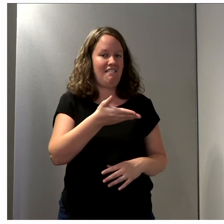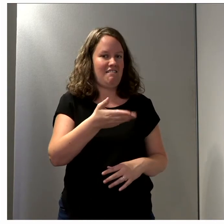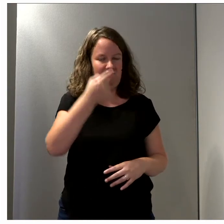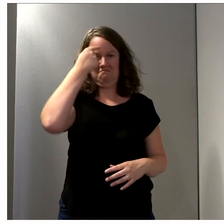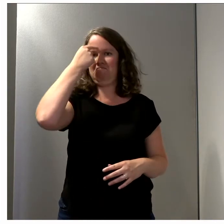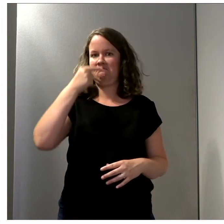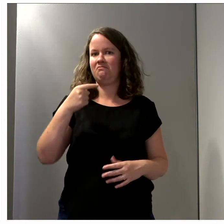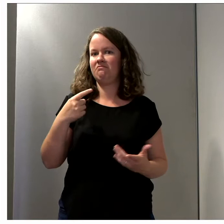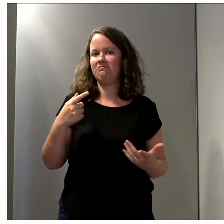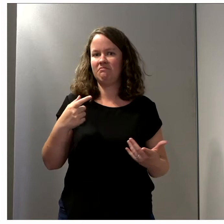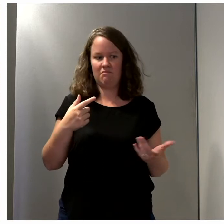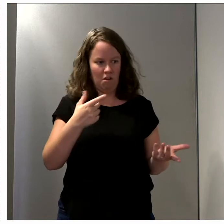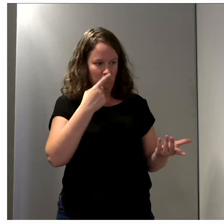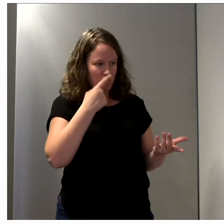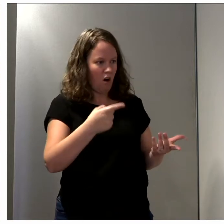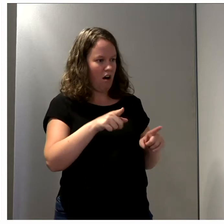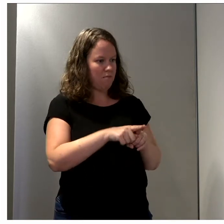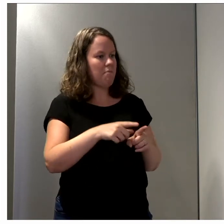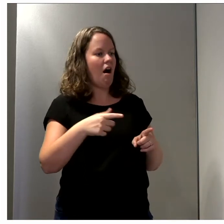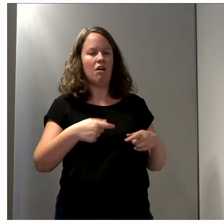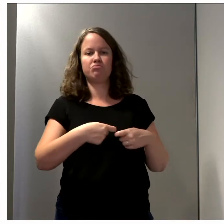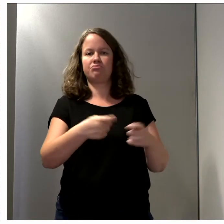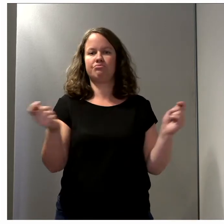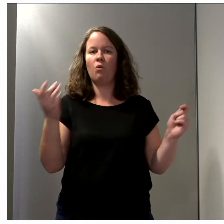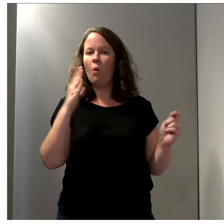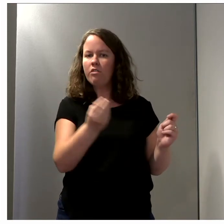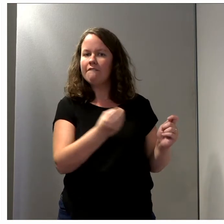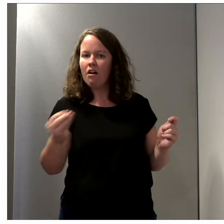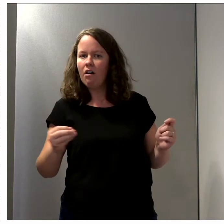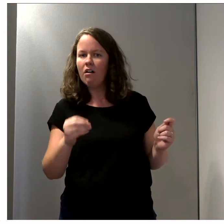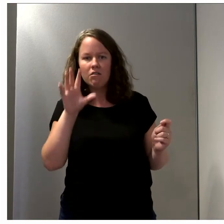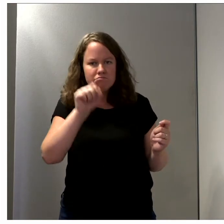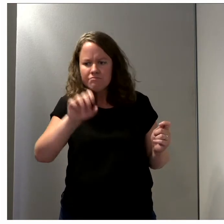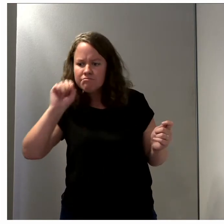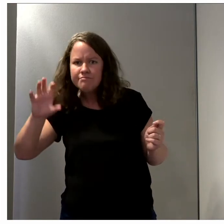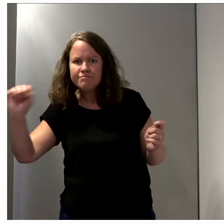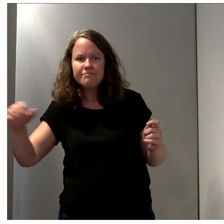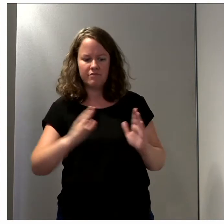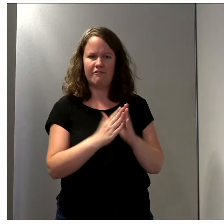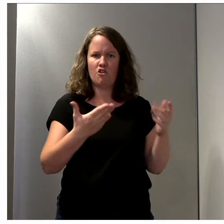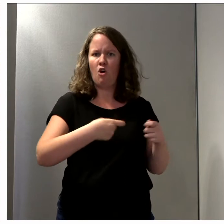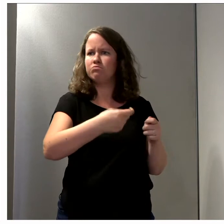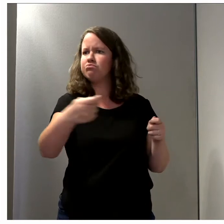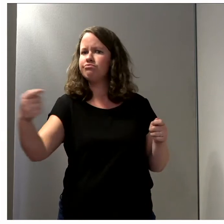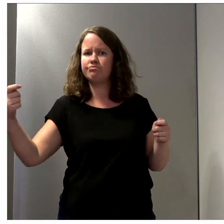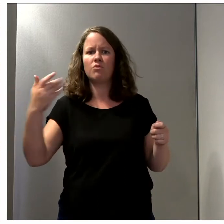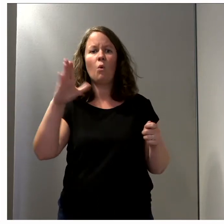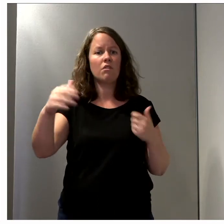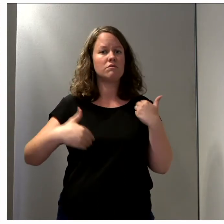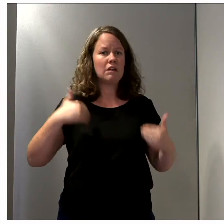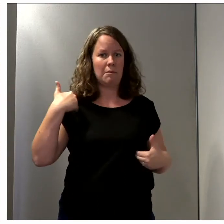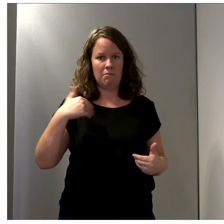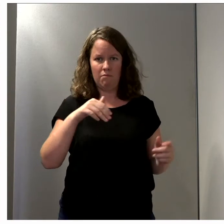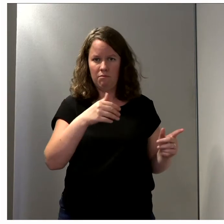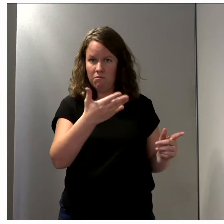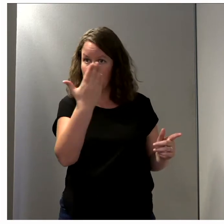j'ai commencé à distribuer après le flyer du DAIS à plein d'autres personnes en situation de handicap qui en